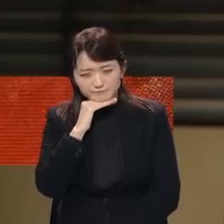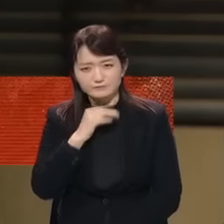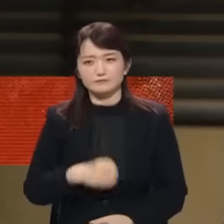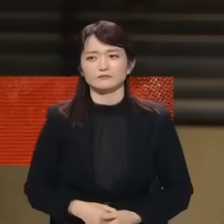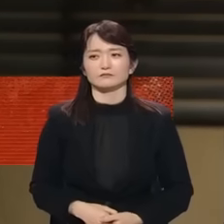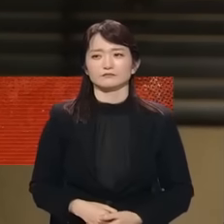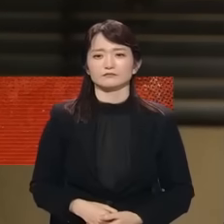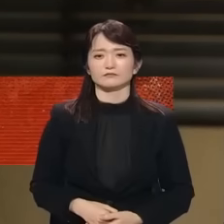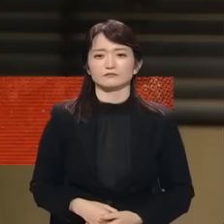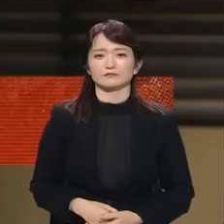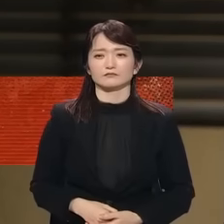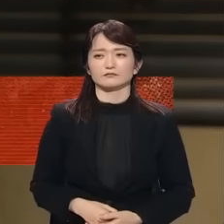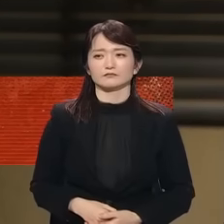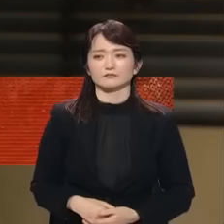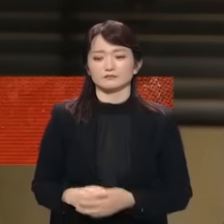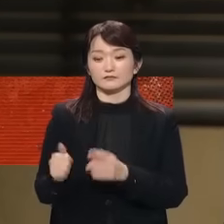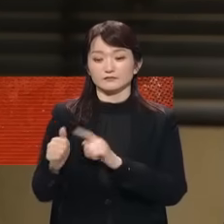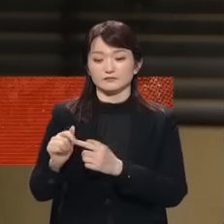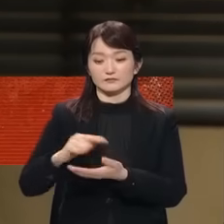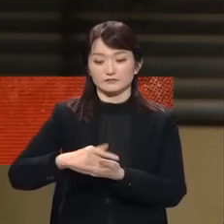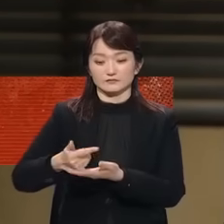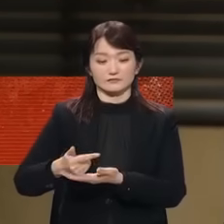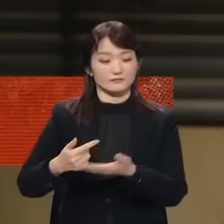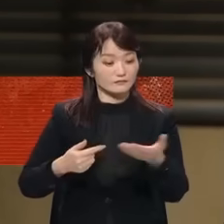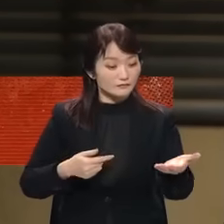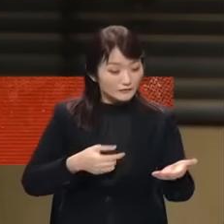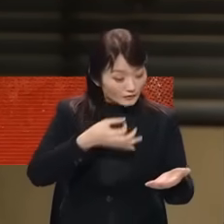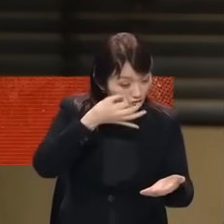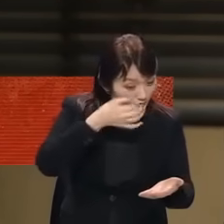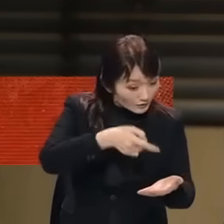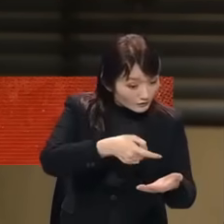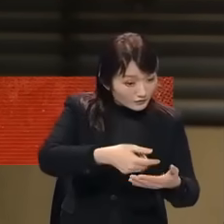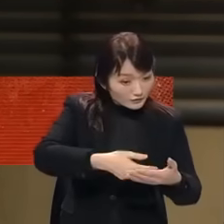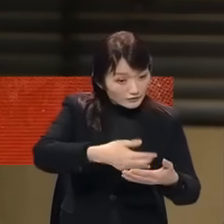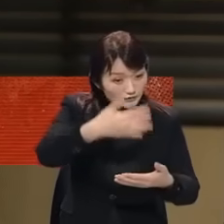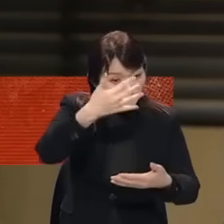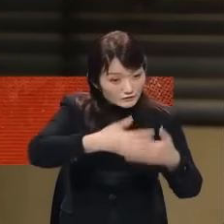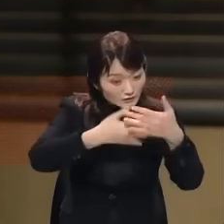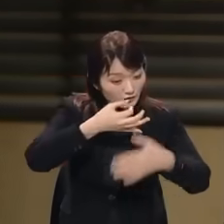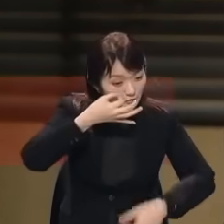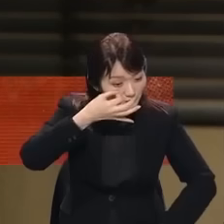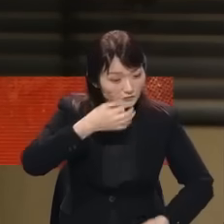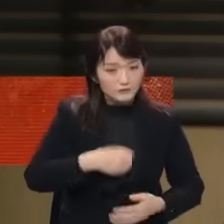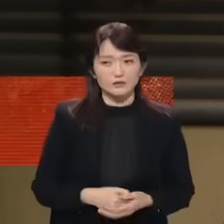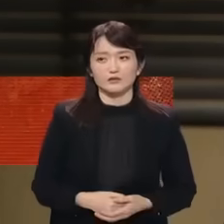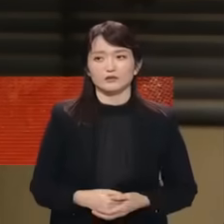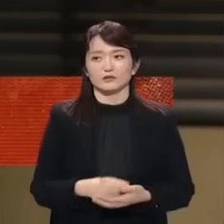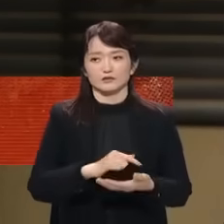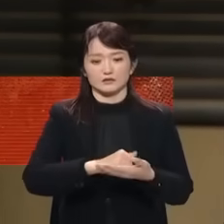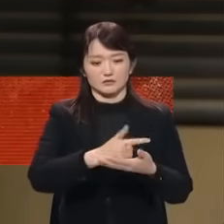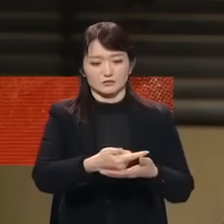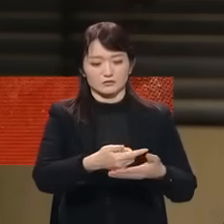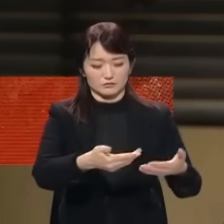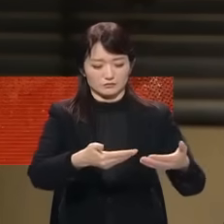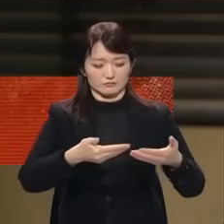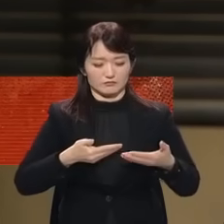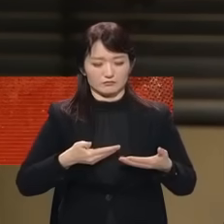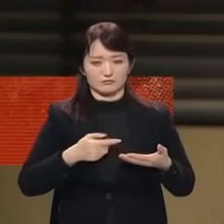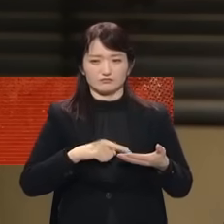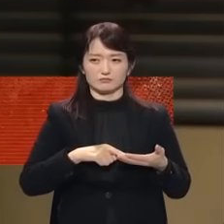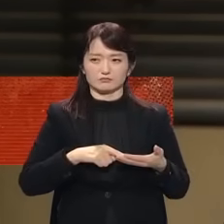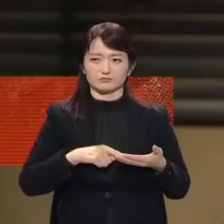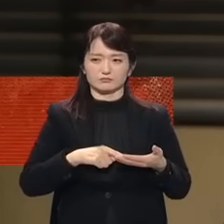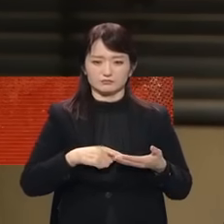남자가이 노트북을 주면서 이거 좀 보든지 영화 이런 거 보라고 했는데이 노트북을 받은 다음에